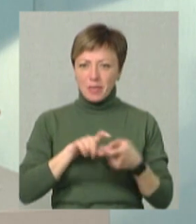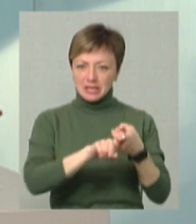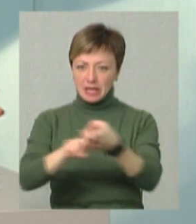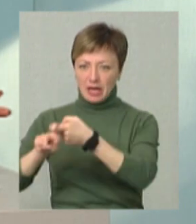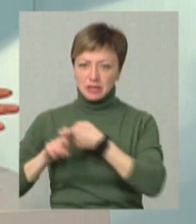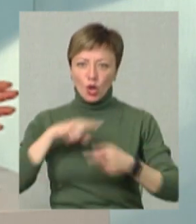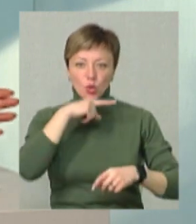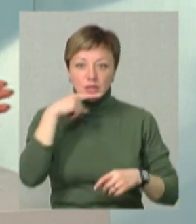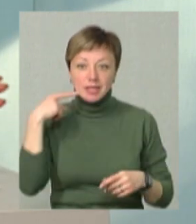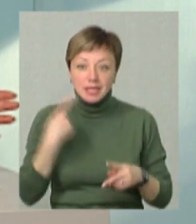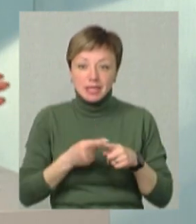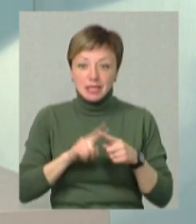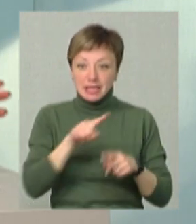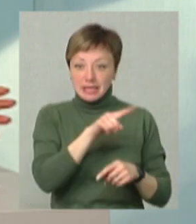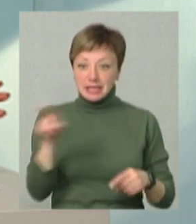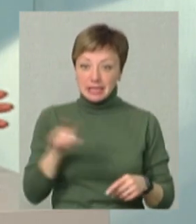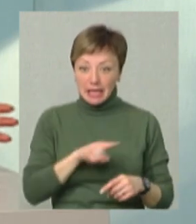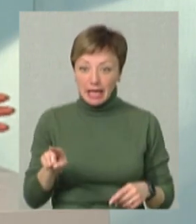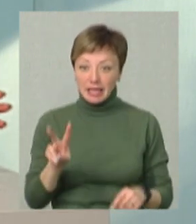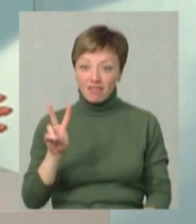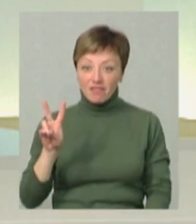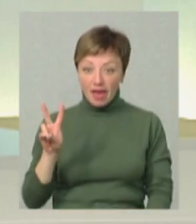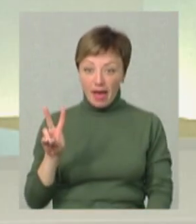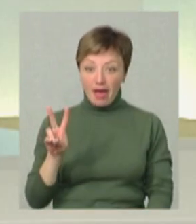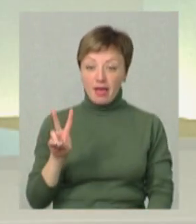в Росії, оці букви Z і V.